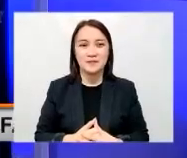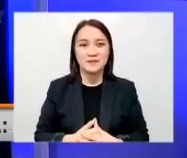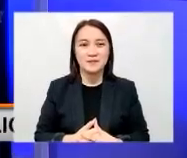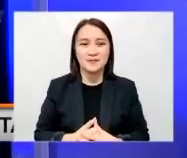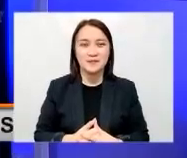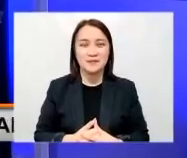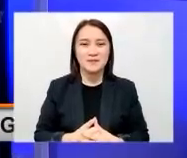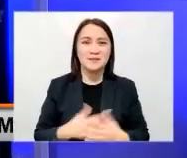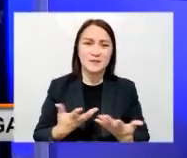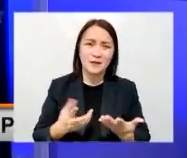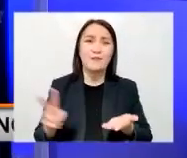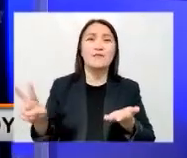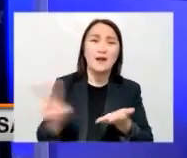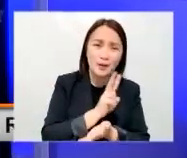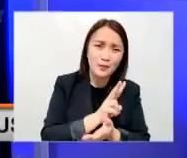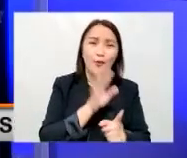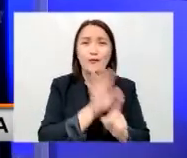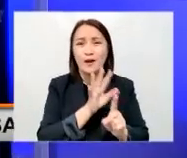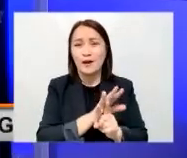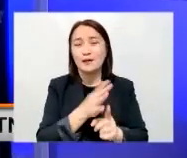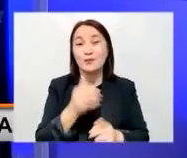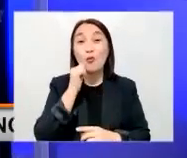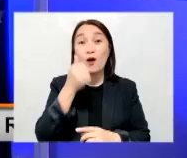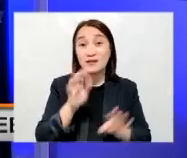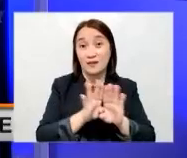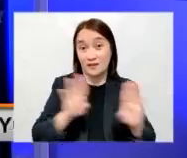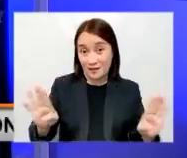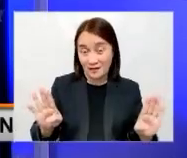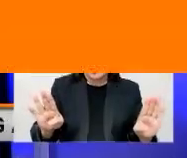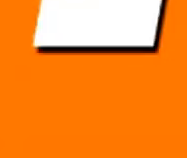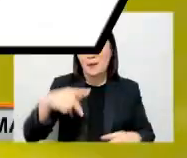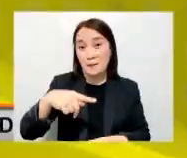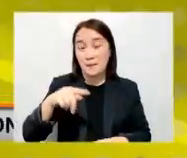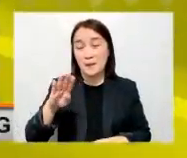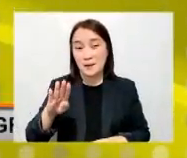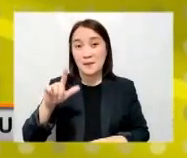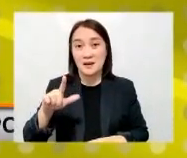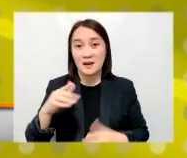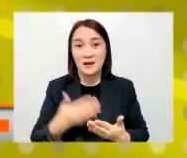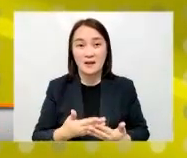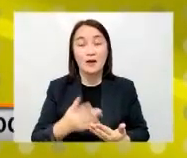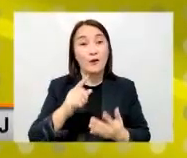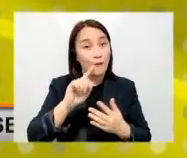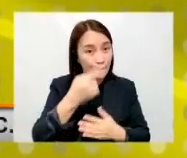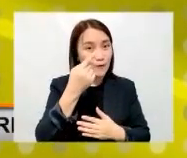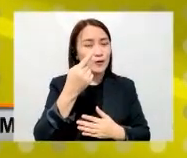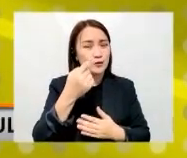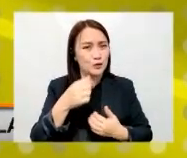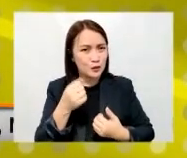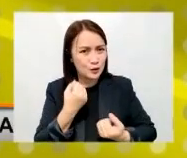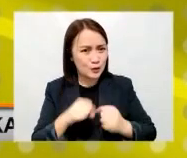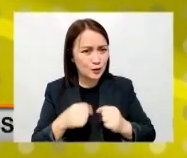Volleyball fans, bukas na ang opening ng PBL Invitational Conference. Para sa unang laro, te-testingin agad ng